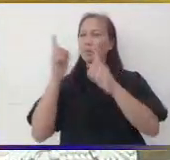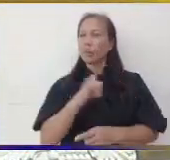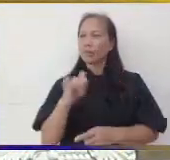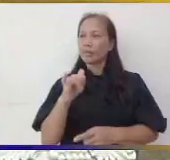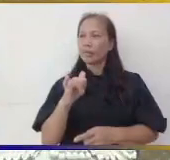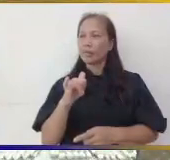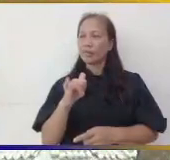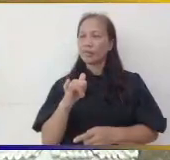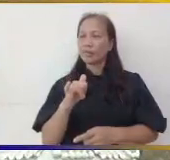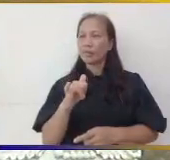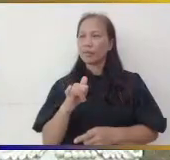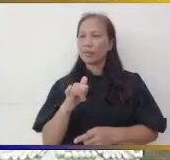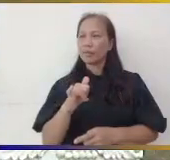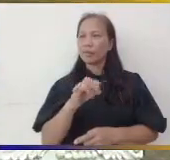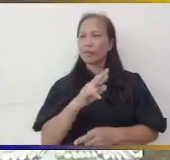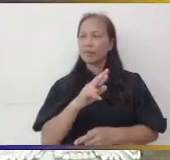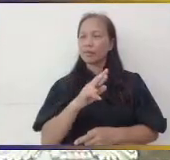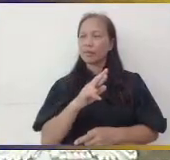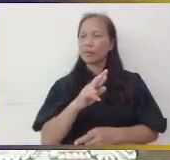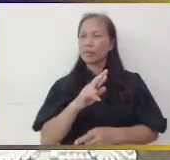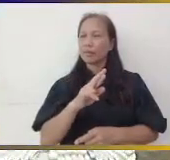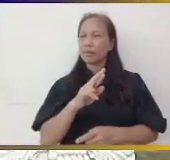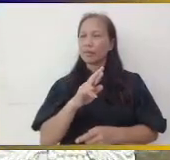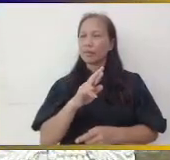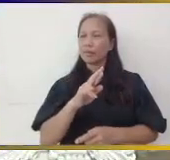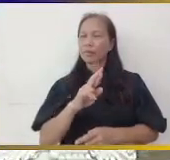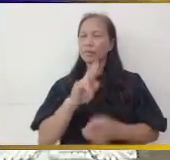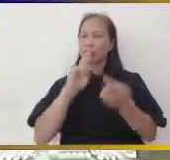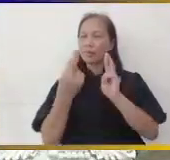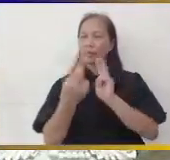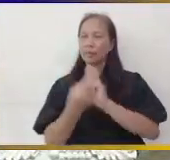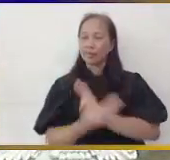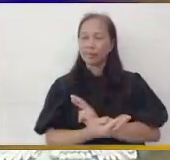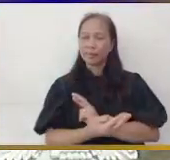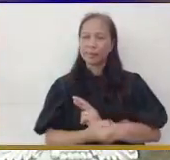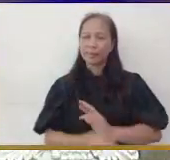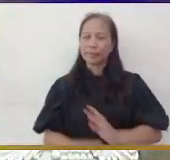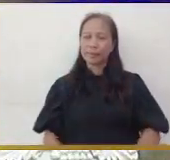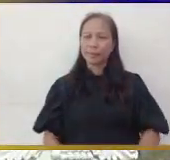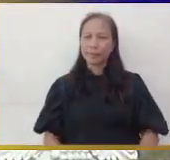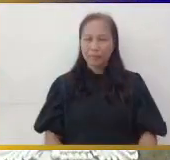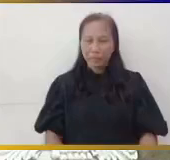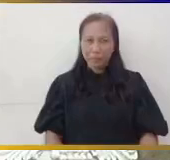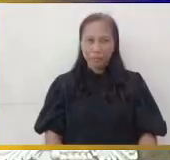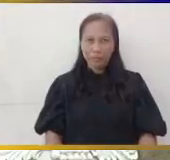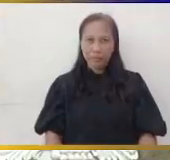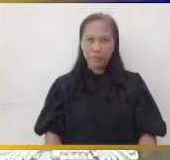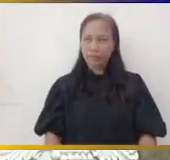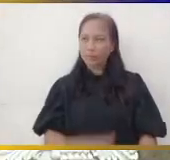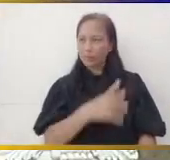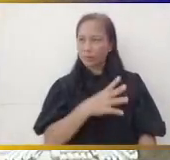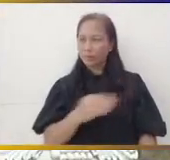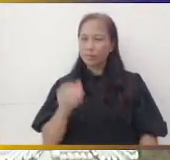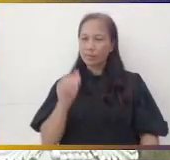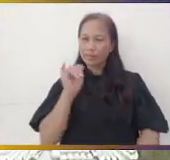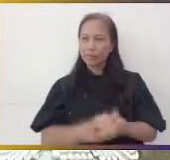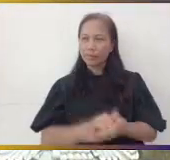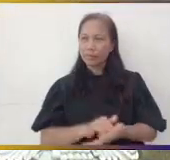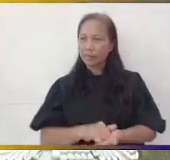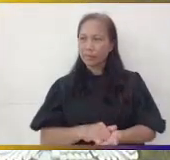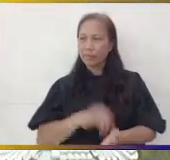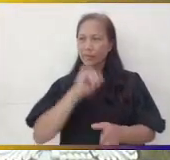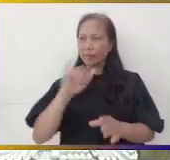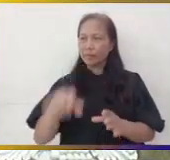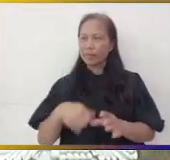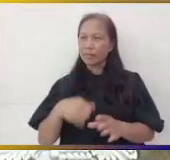the Morning Star of the Uh ah ah reformation mga kapatid and Ito po si Ah Ah si si Uh